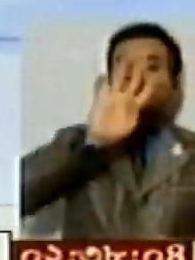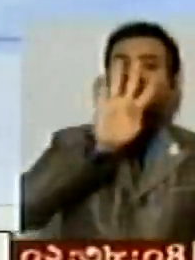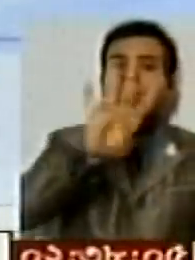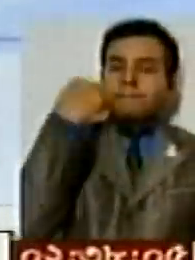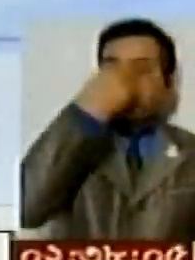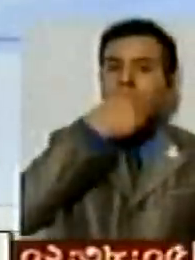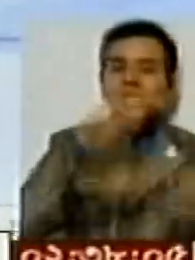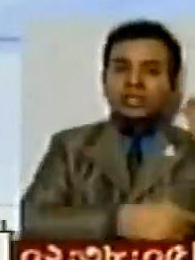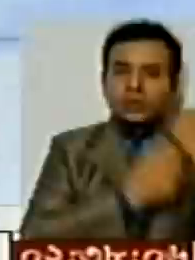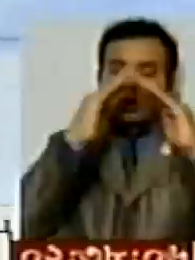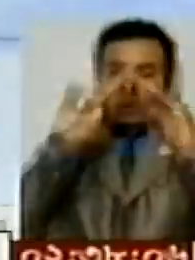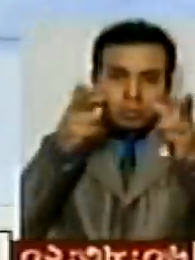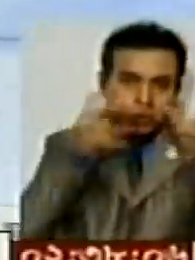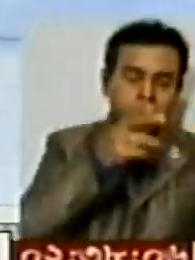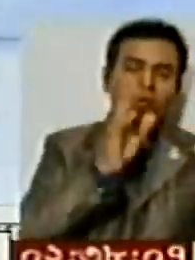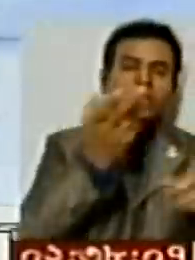কোয়ারেন্টাইনে সহ আছেন